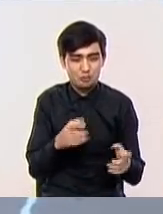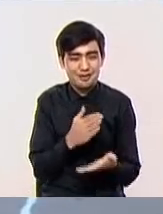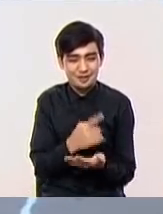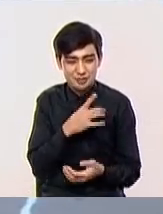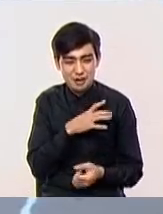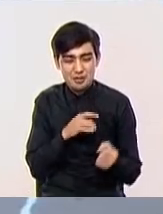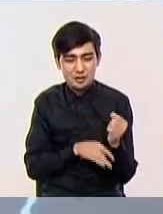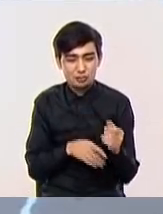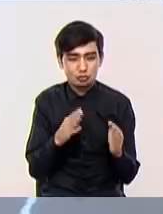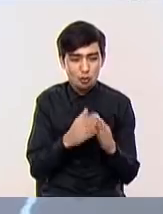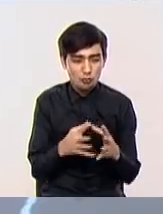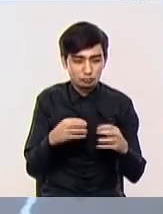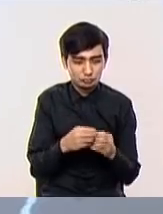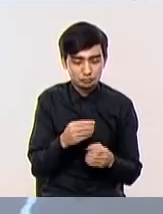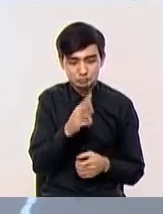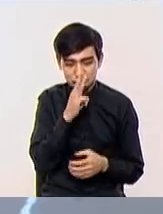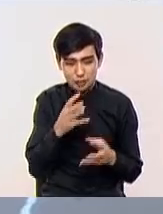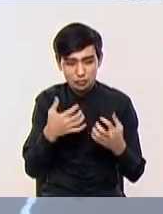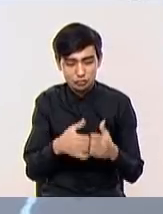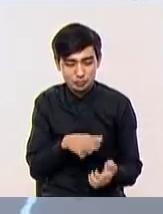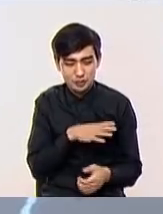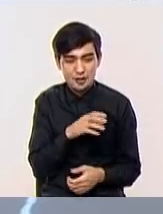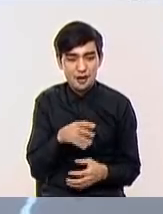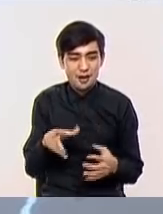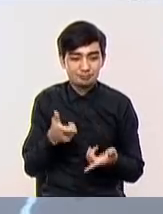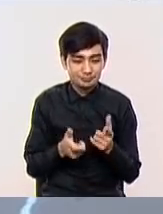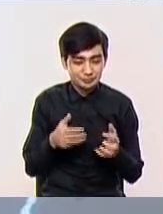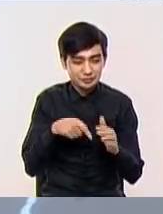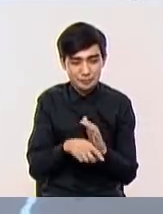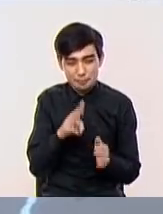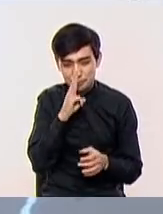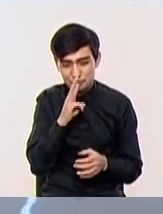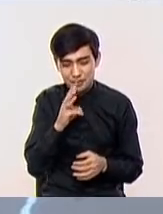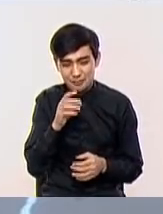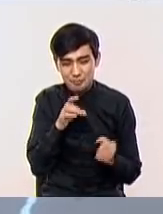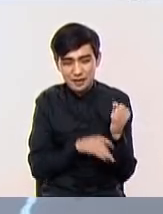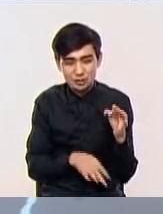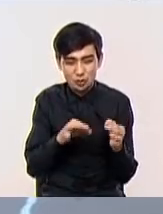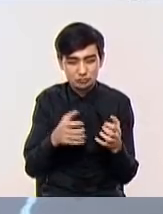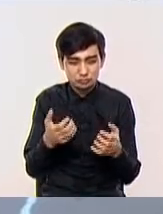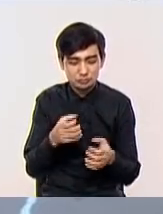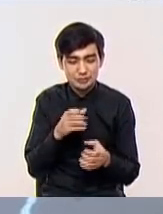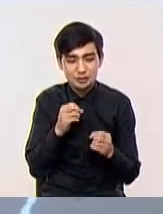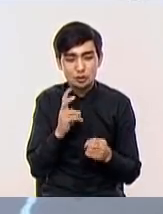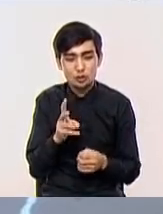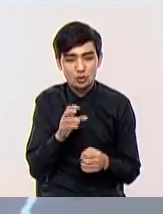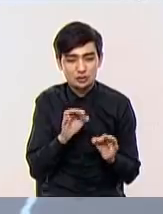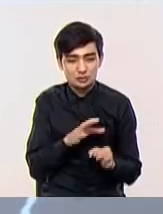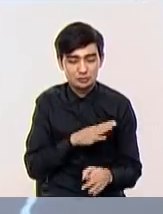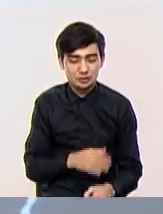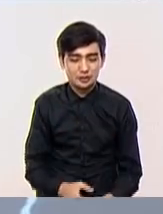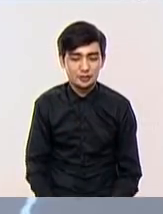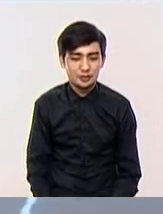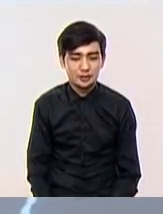үйге көретін табыспен есептейді. Ал әлеумет тануда кедейшілікті қалай қарастырады, кедей деп кімдерді айтады?